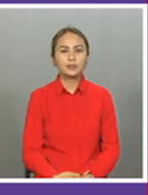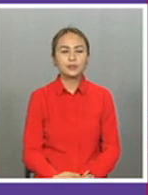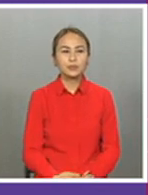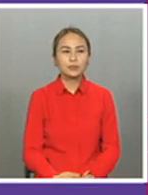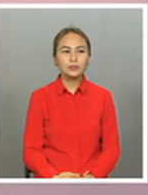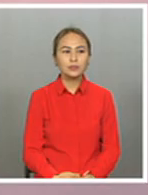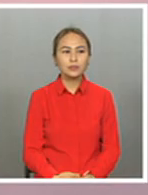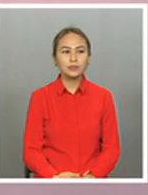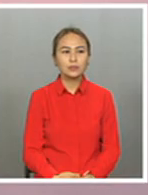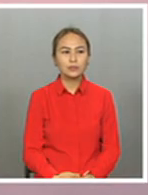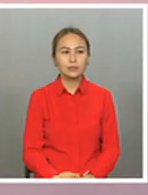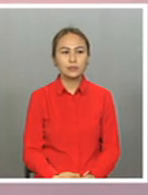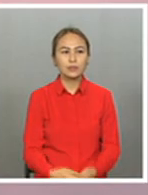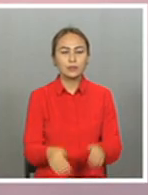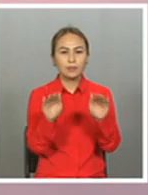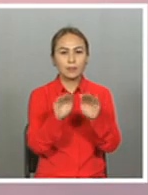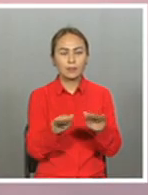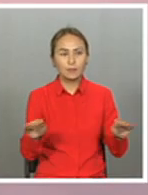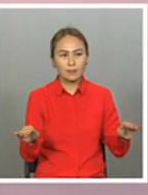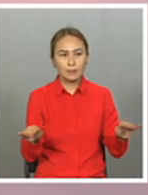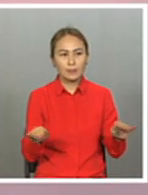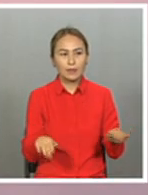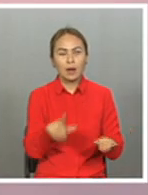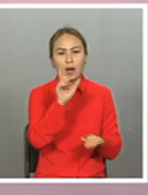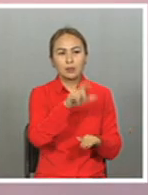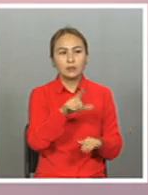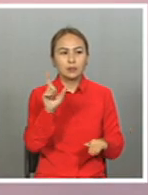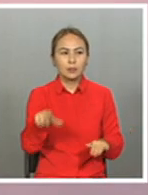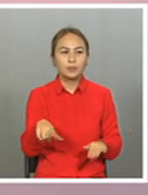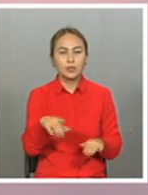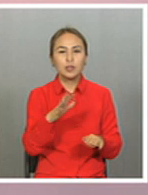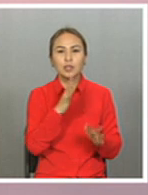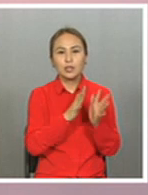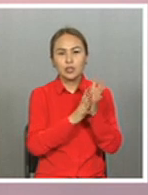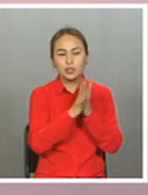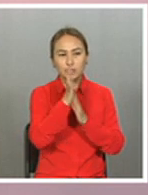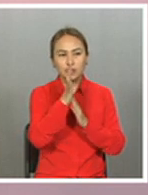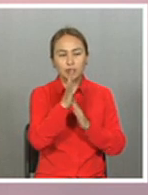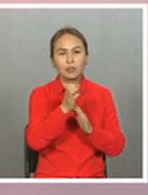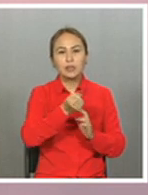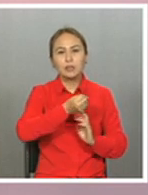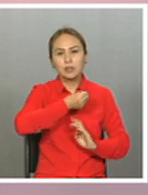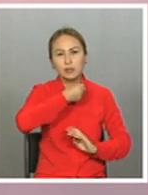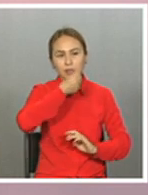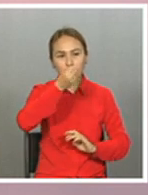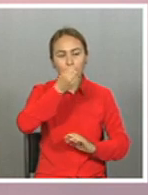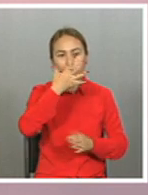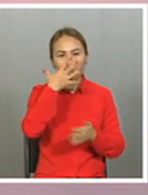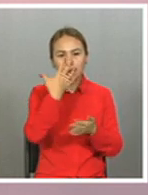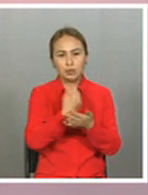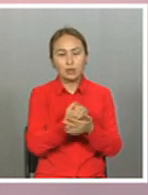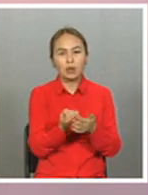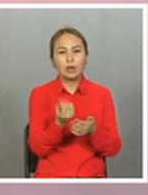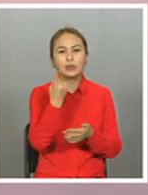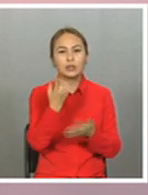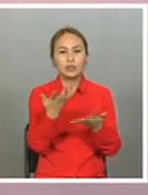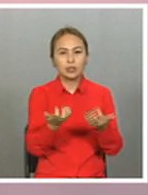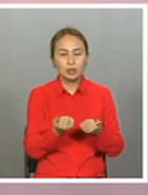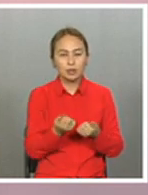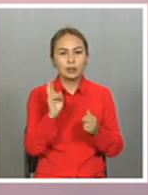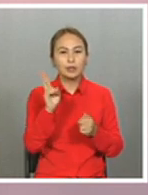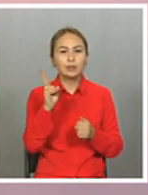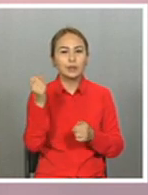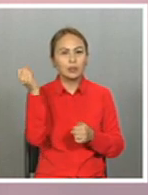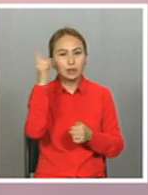боласыңдар. Балалар, адам ер жетеді, есейеді, өзінің қайдан шыққанын, кім